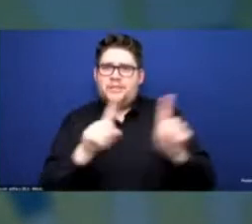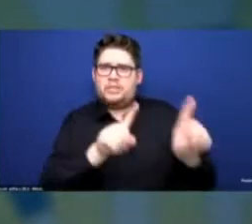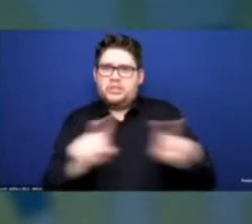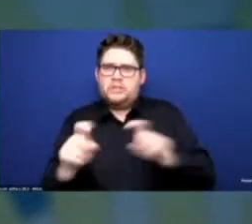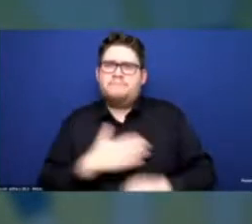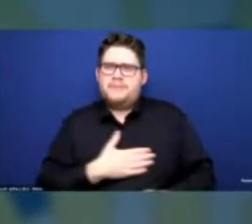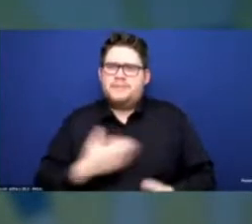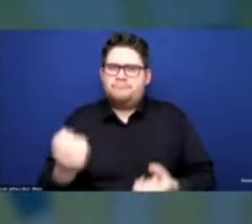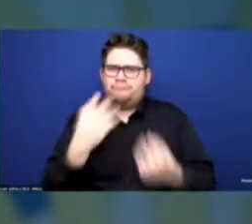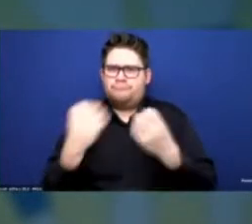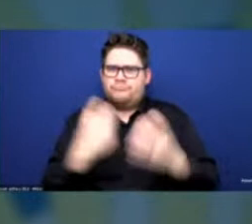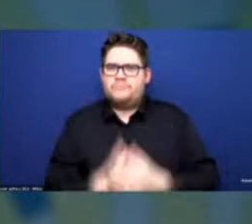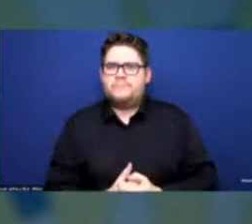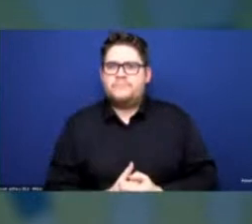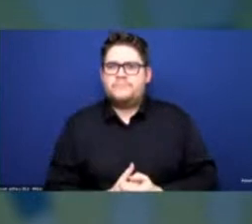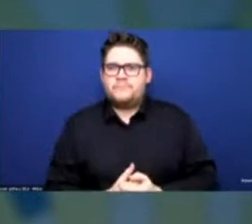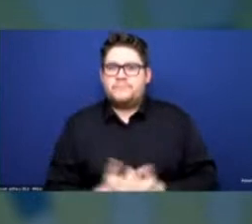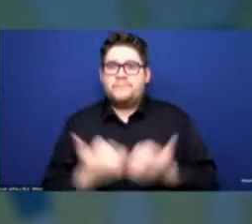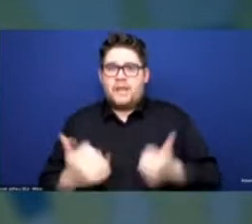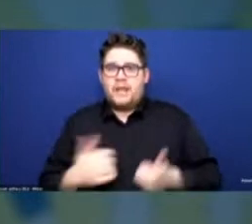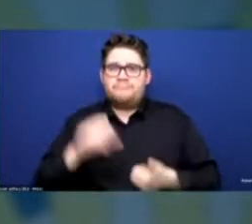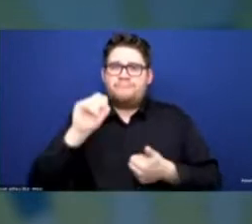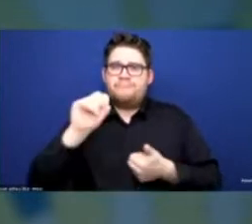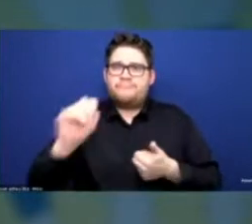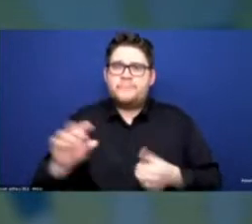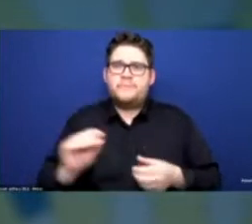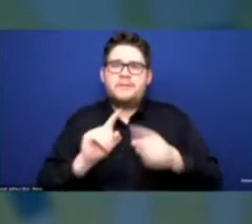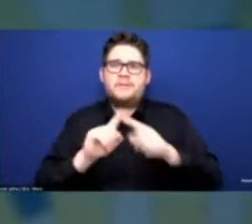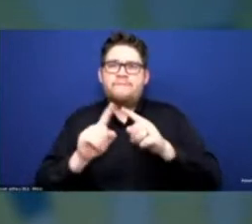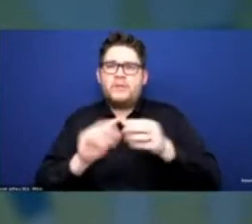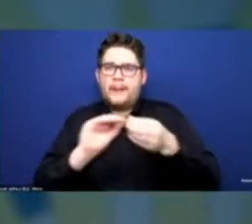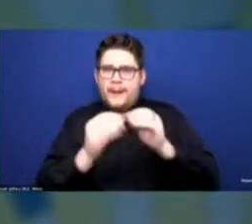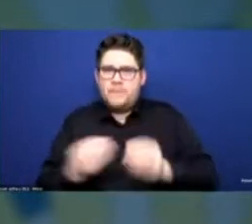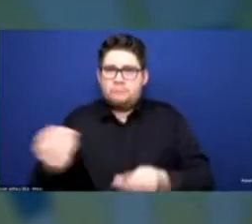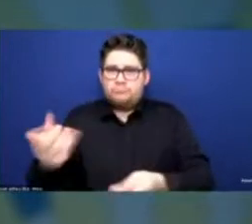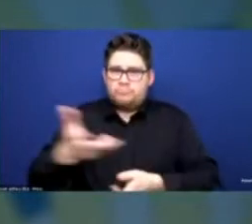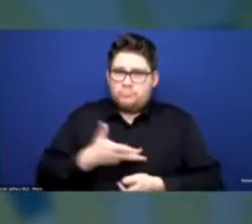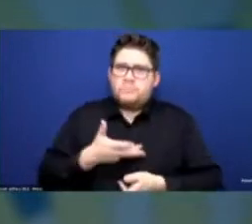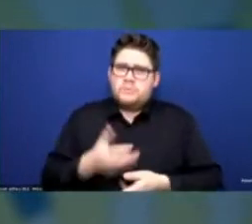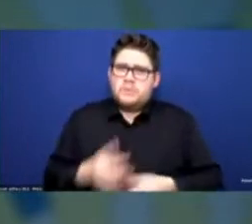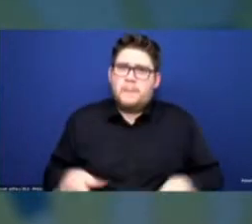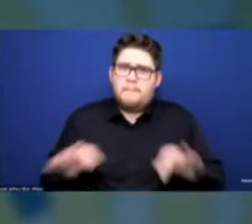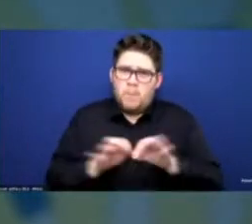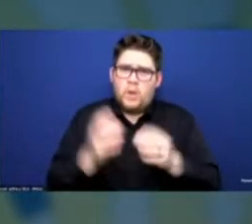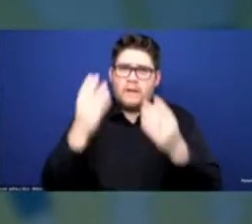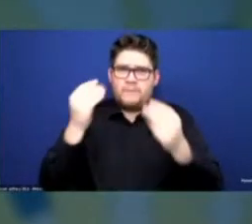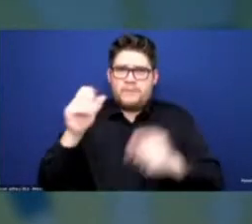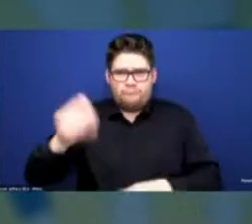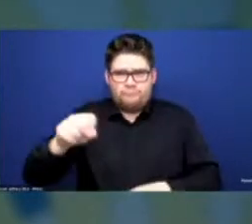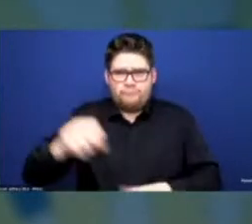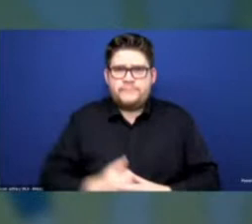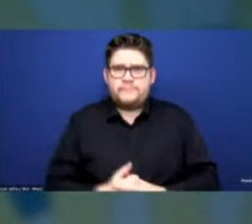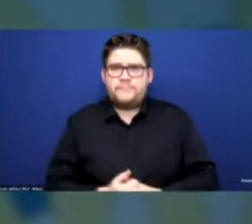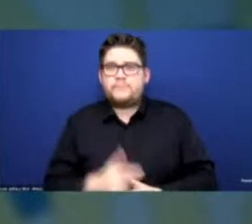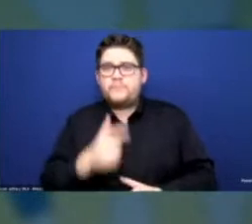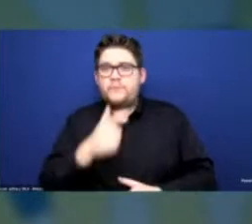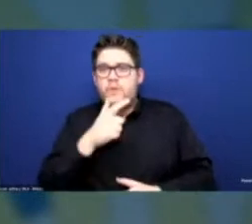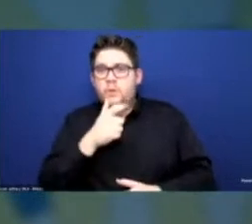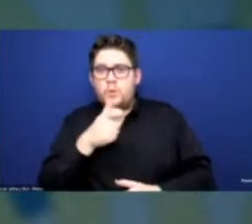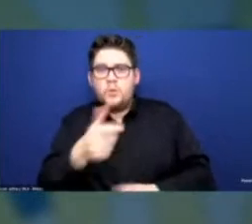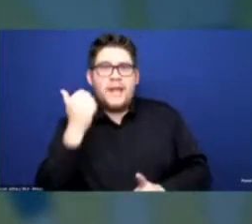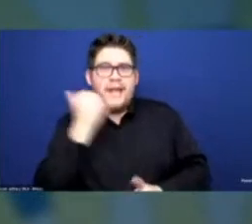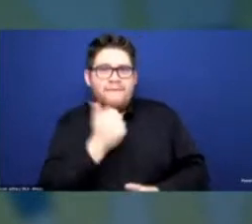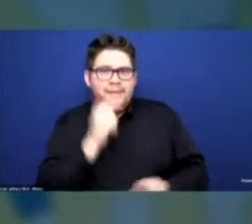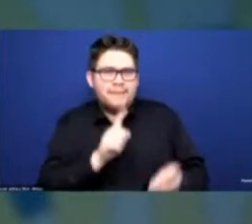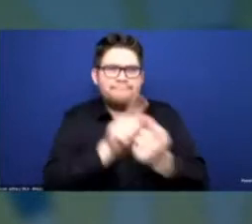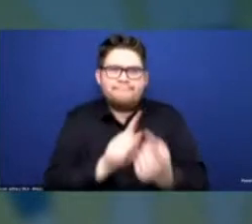us 现 some 在已 very 经完成 important 了 things. 85,000人完成了我们 The 的民意调 people 查 that you are seeing every day, 4 whether 月 at 13 work, 号为止 whether running errands, 所